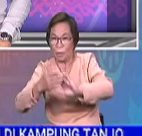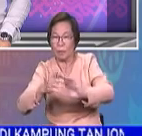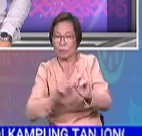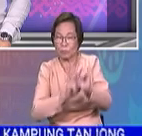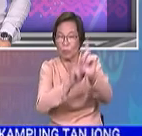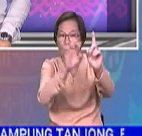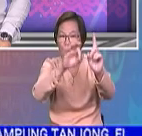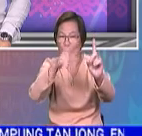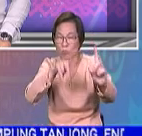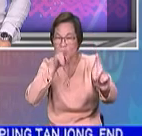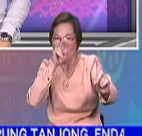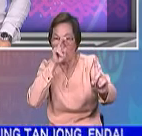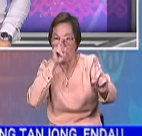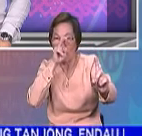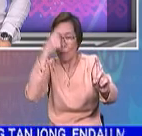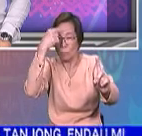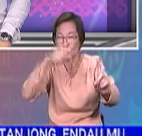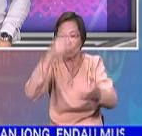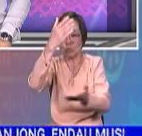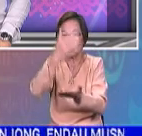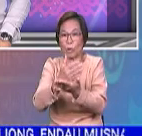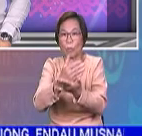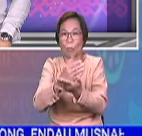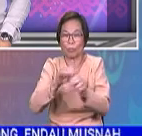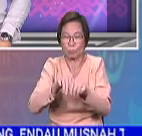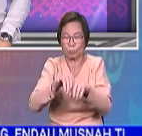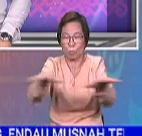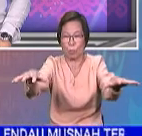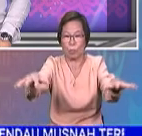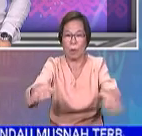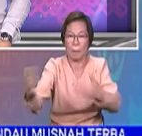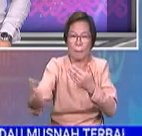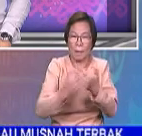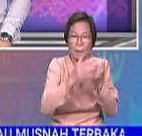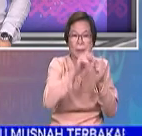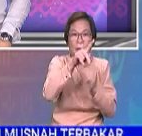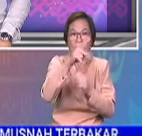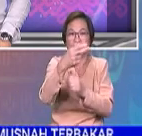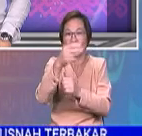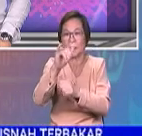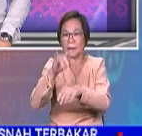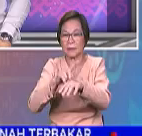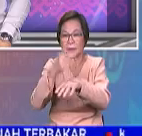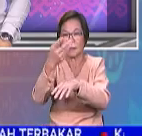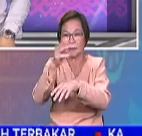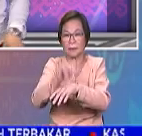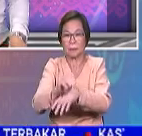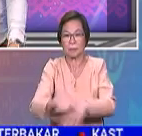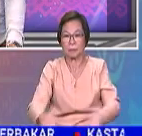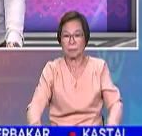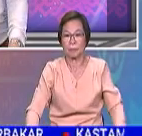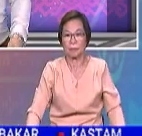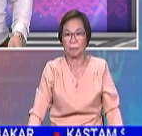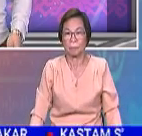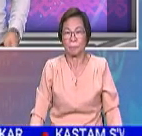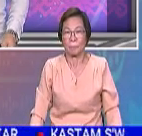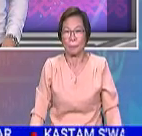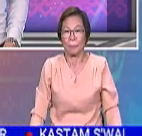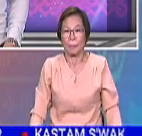kebutuhannya shopee yang ketat bagi membendung penularan kembali bersama Kai diangkat 10 Silahkan